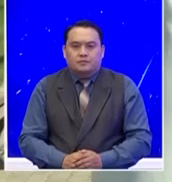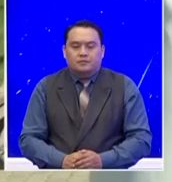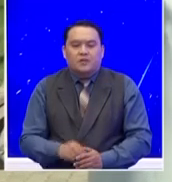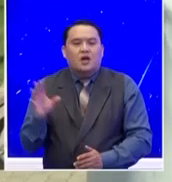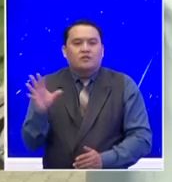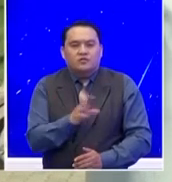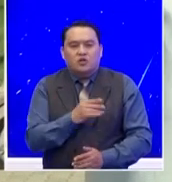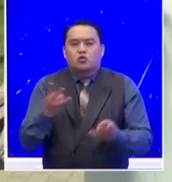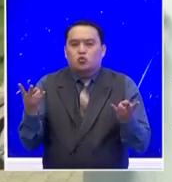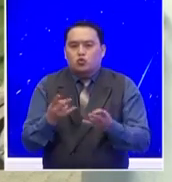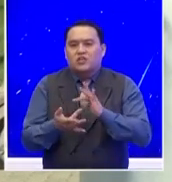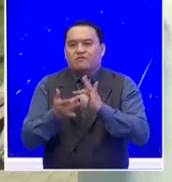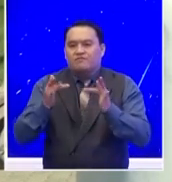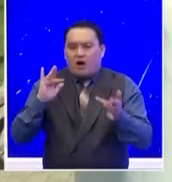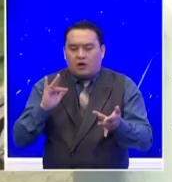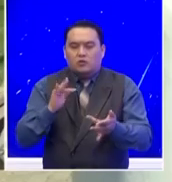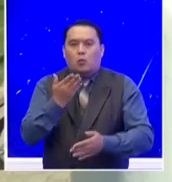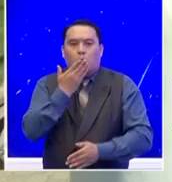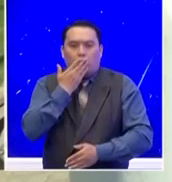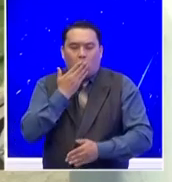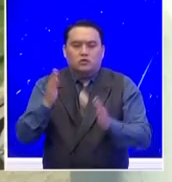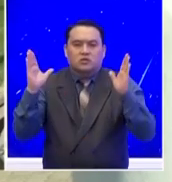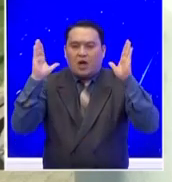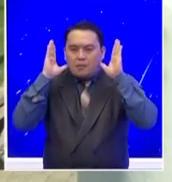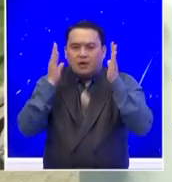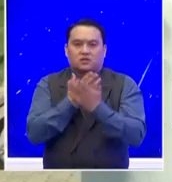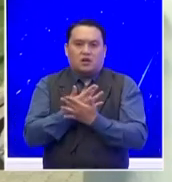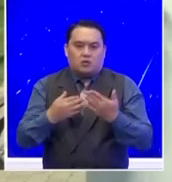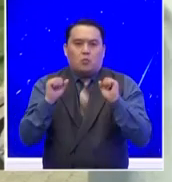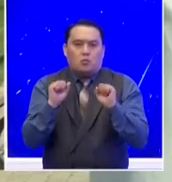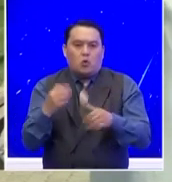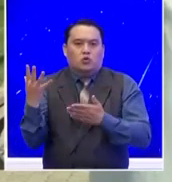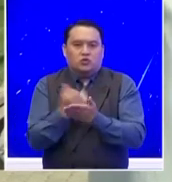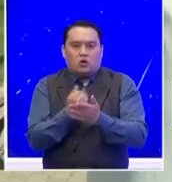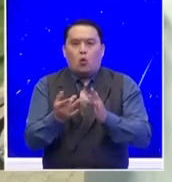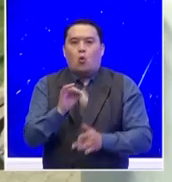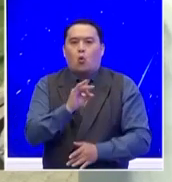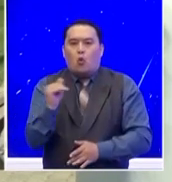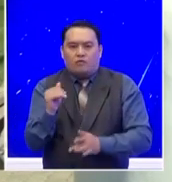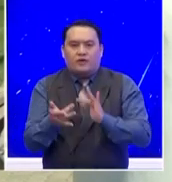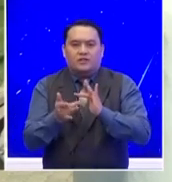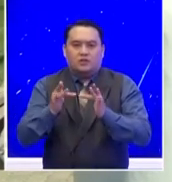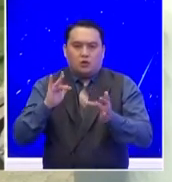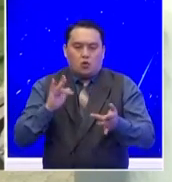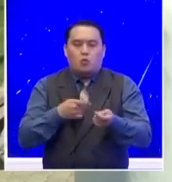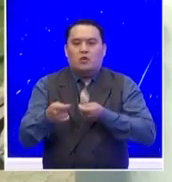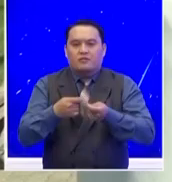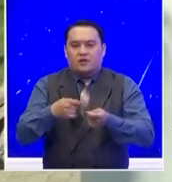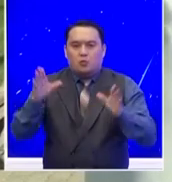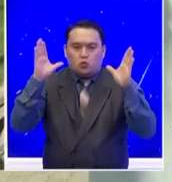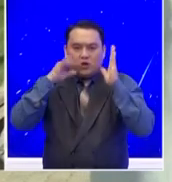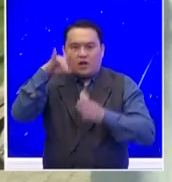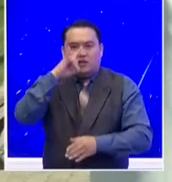Всю необходимую информацию касательно поста, намаза и прочего вы сможете найти на официальном сайте Духовного управления